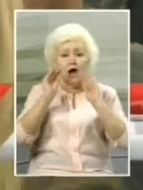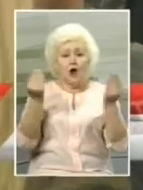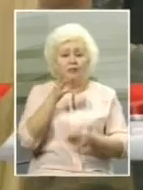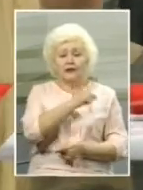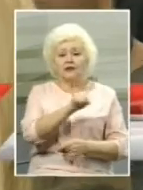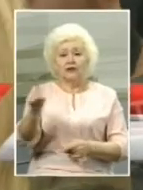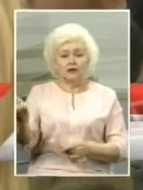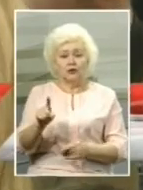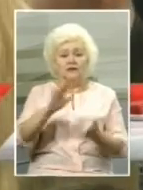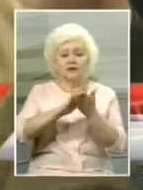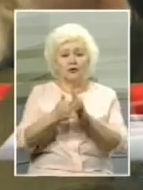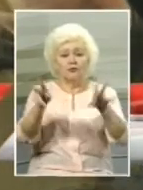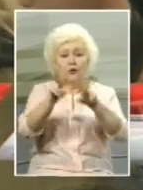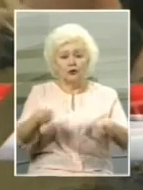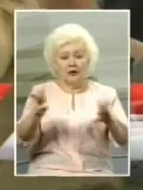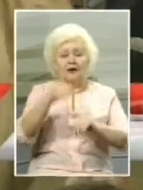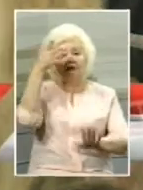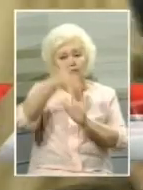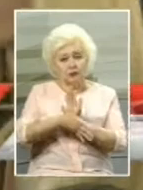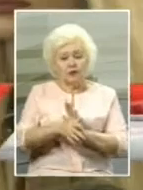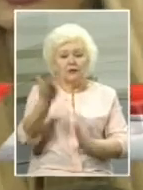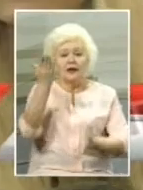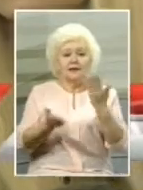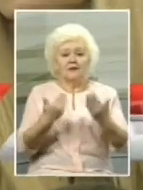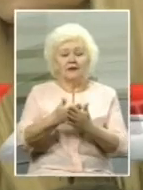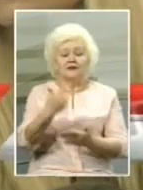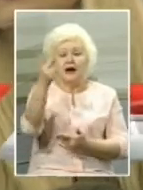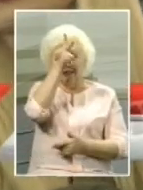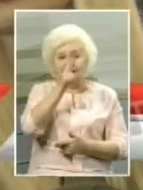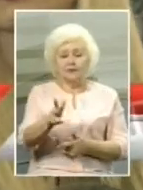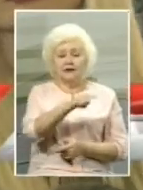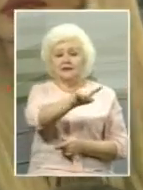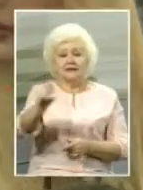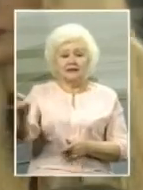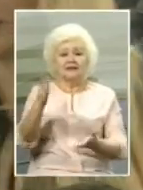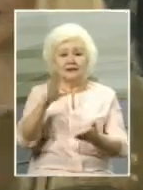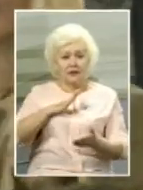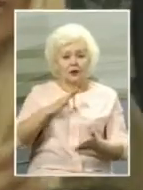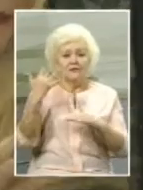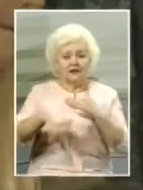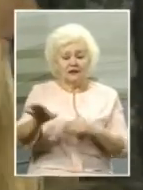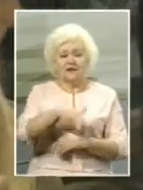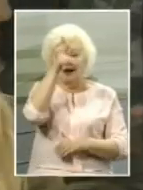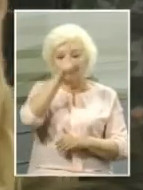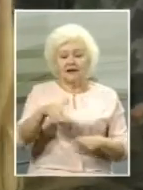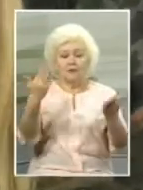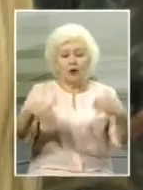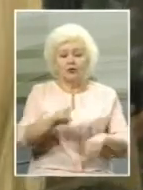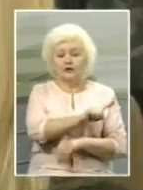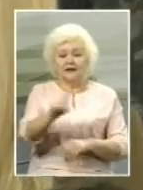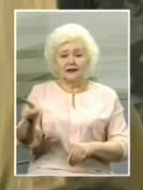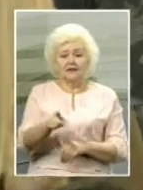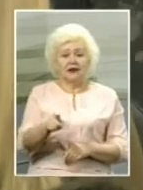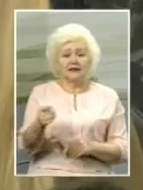строків досудового розслідування. І ви розумієте, що навіть якщо 3 місяці воно тривало в Херсоні, і 3 місяці вже триває